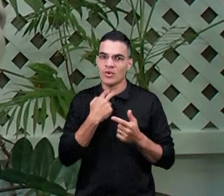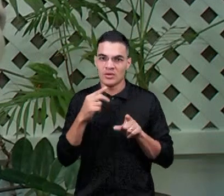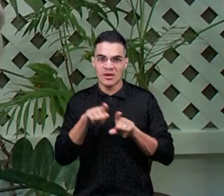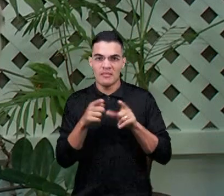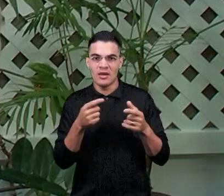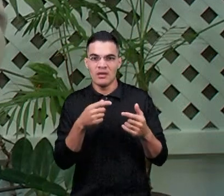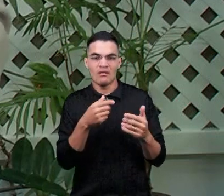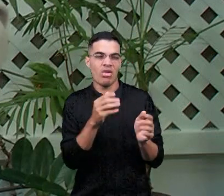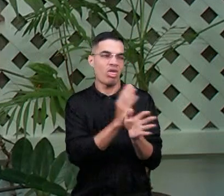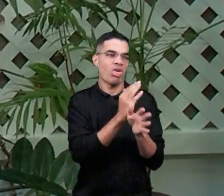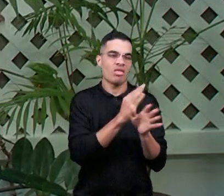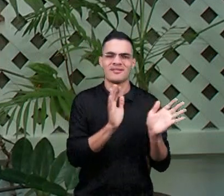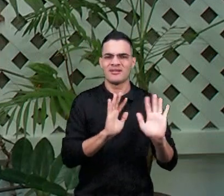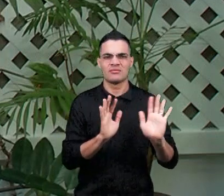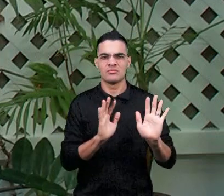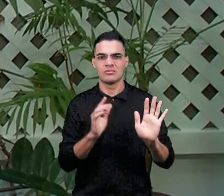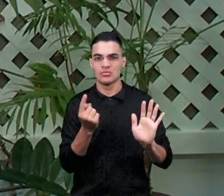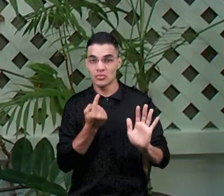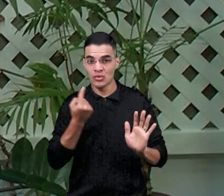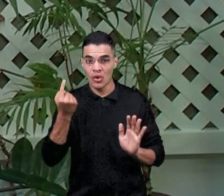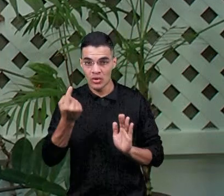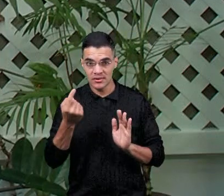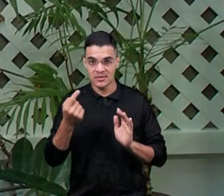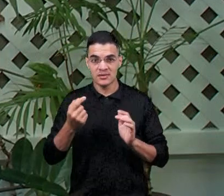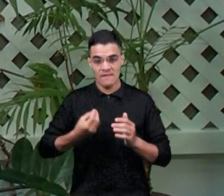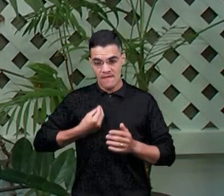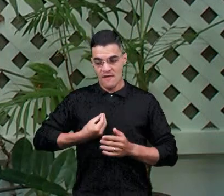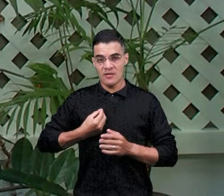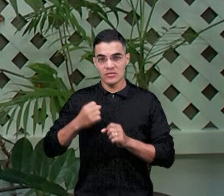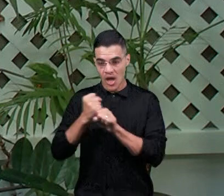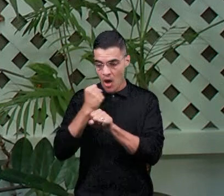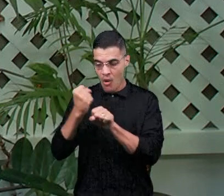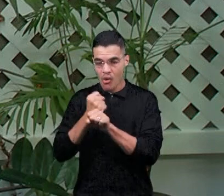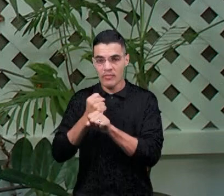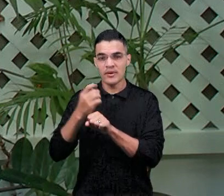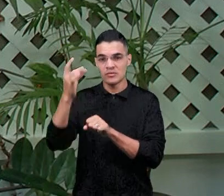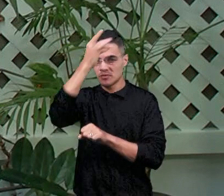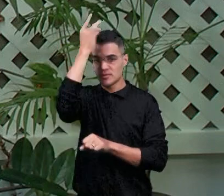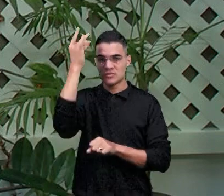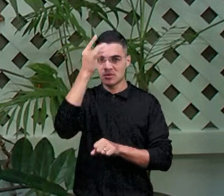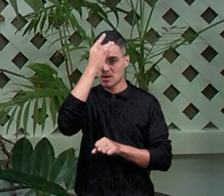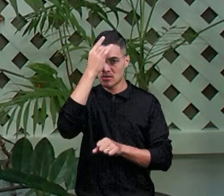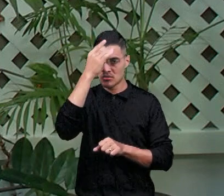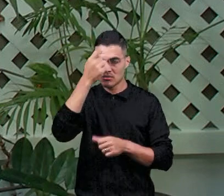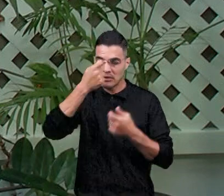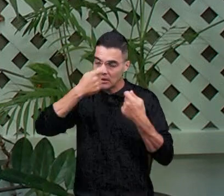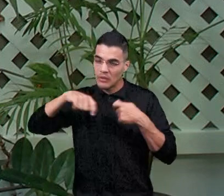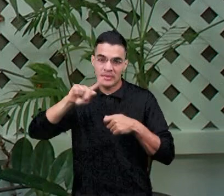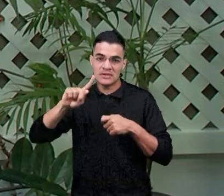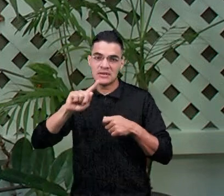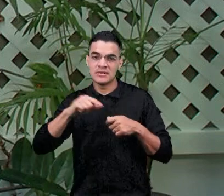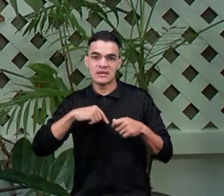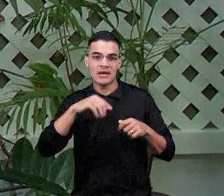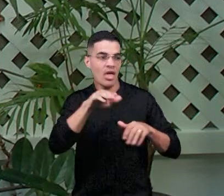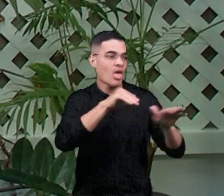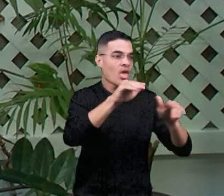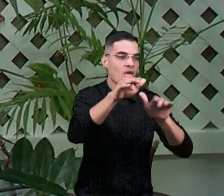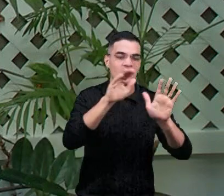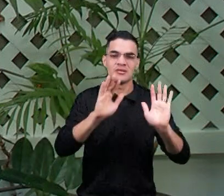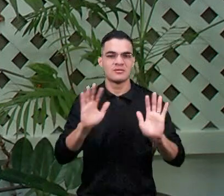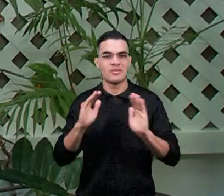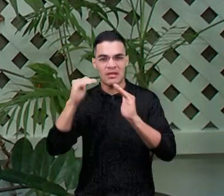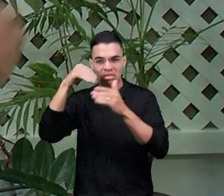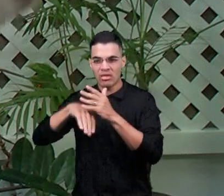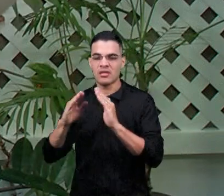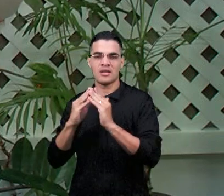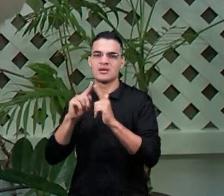Nous n'avons pas besoin de courir derrière les gens pour remplir l'Église. Nous ne sommes pas préoccupés avec ça. Nous voulons préserver notre